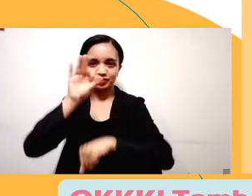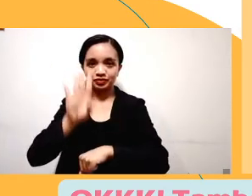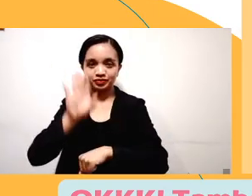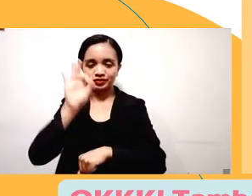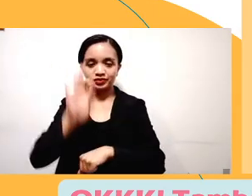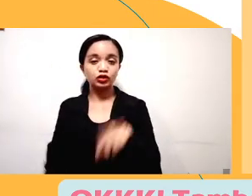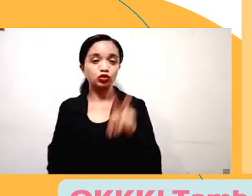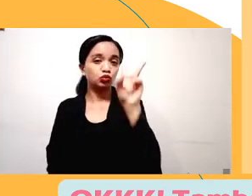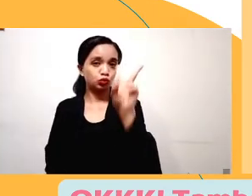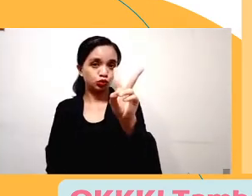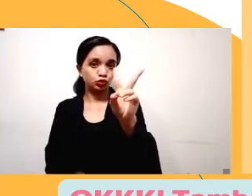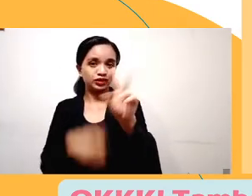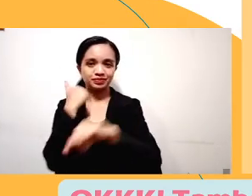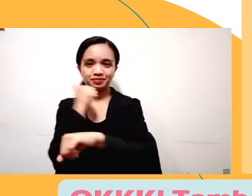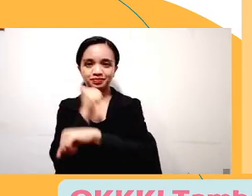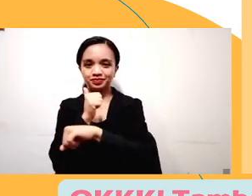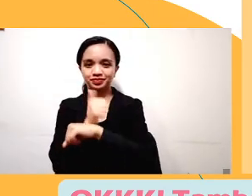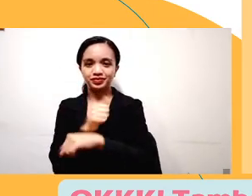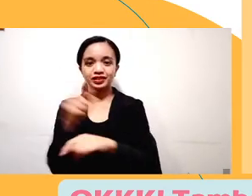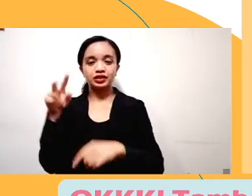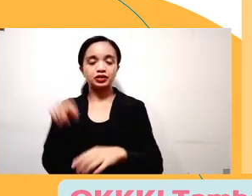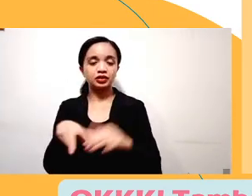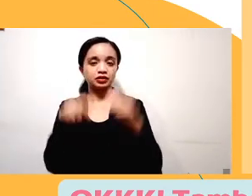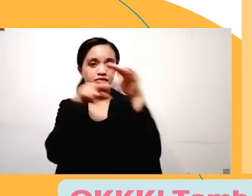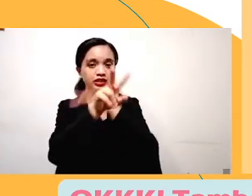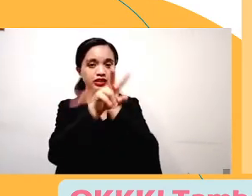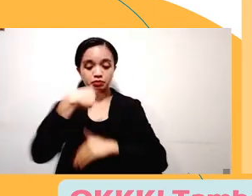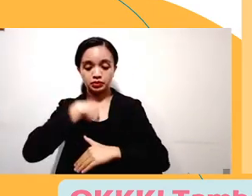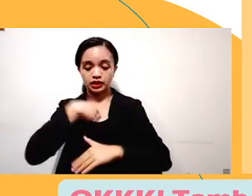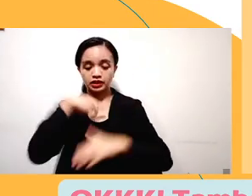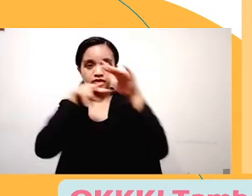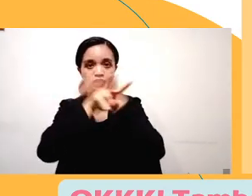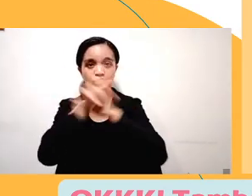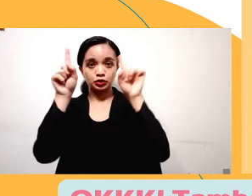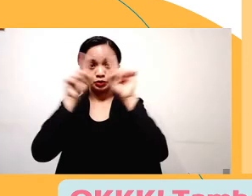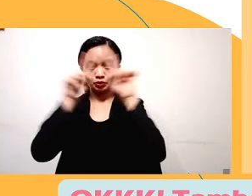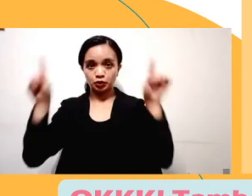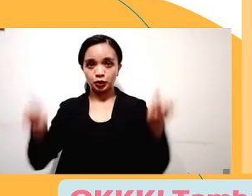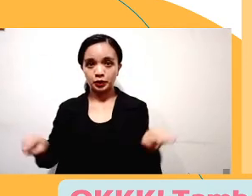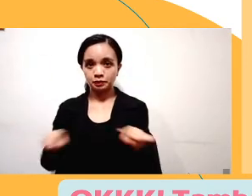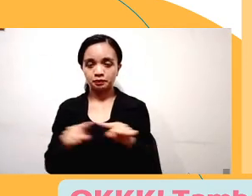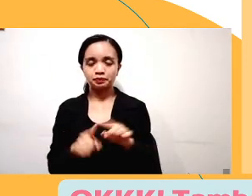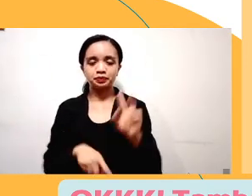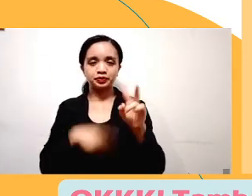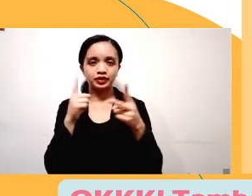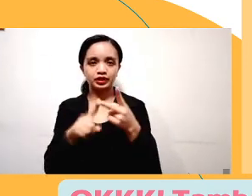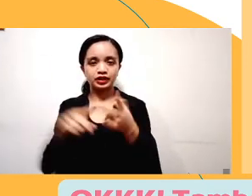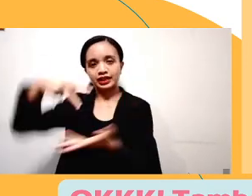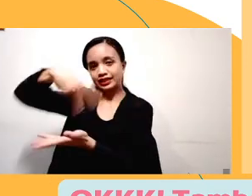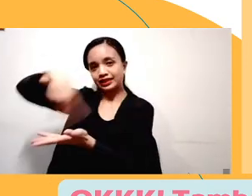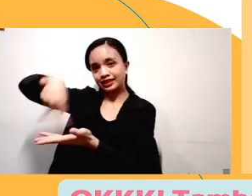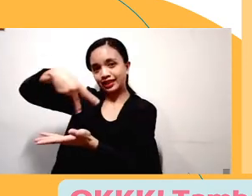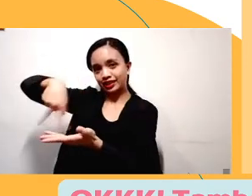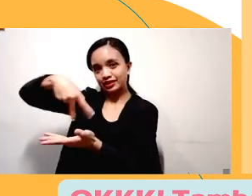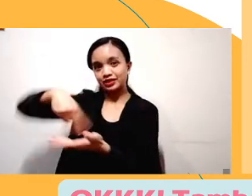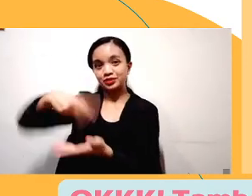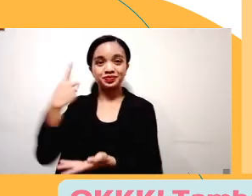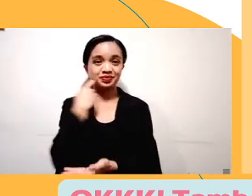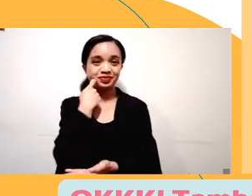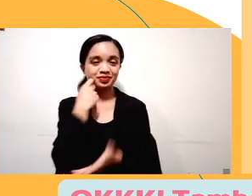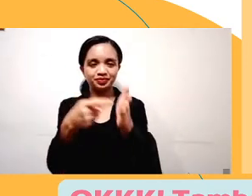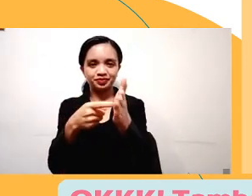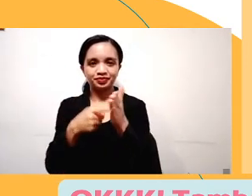assignment. Vision board, gumawa ng meme mission board, at nung dance improvisation na ni-request sa atin ni Ate